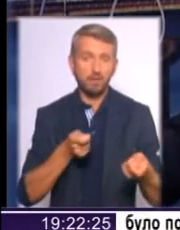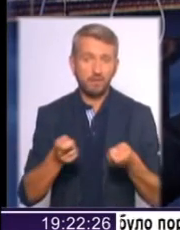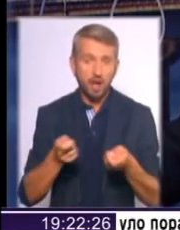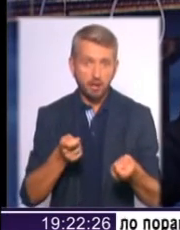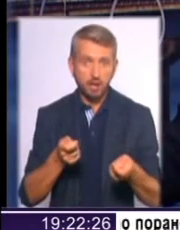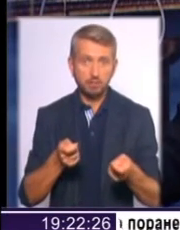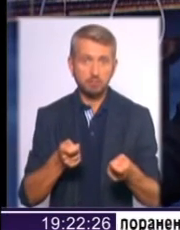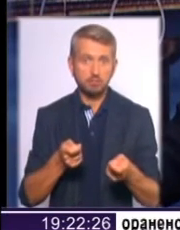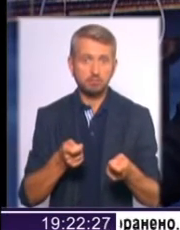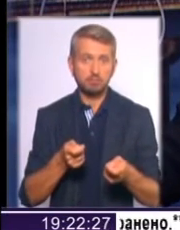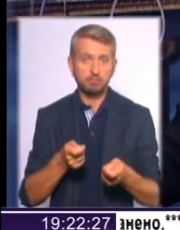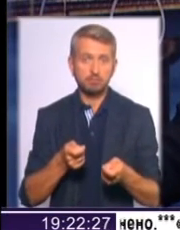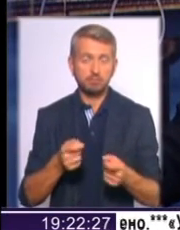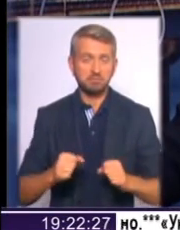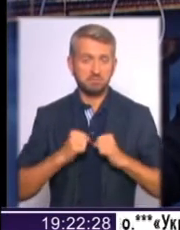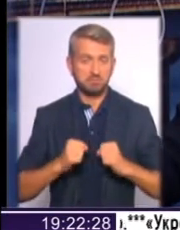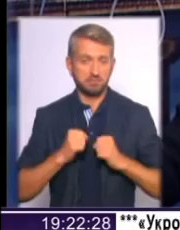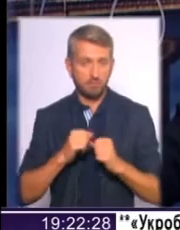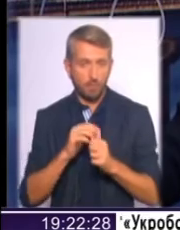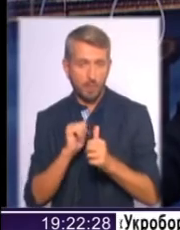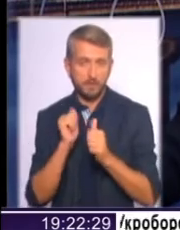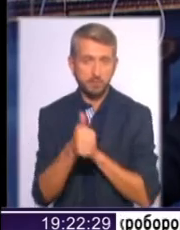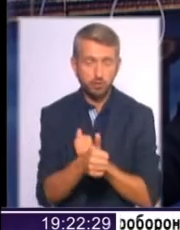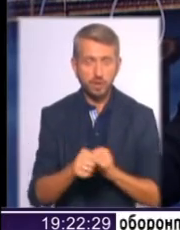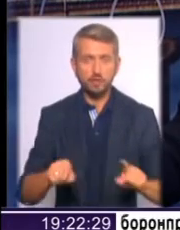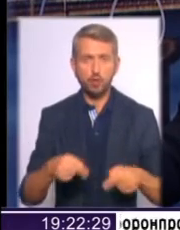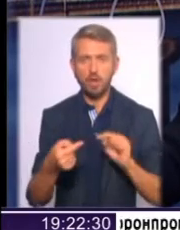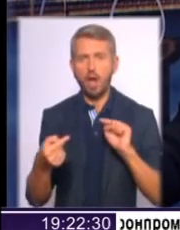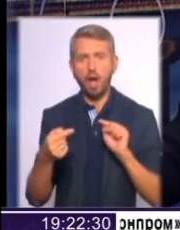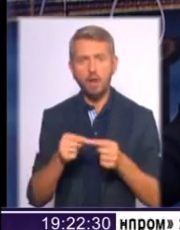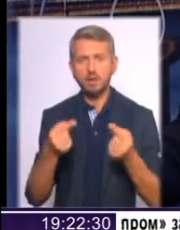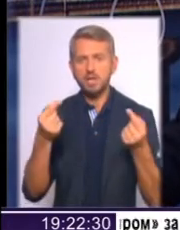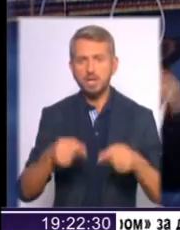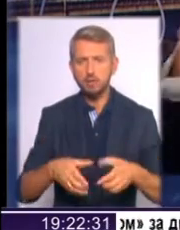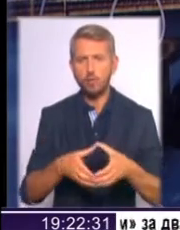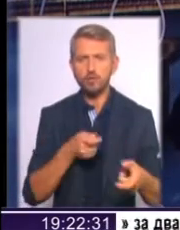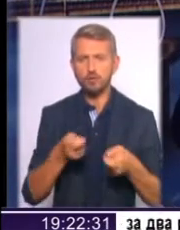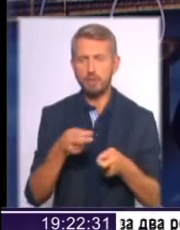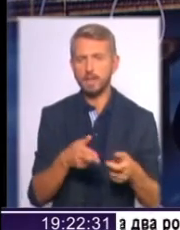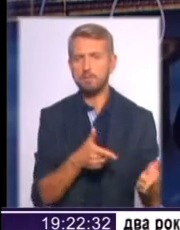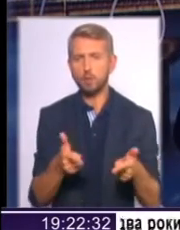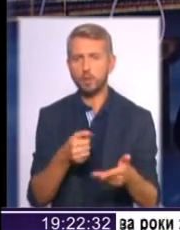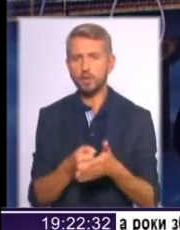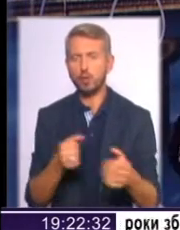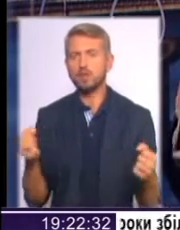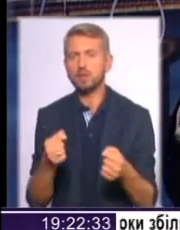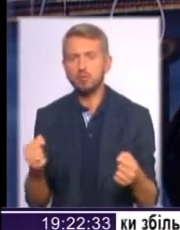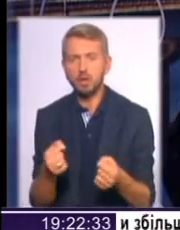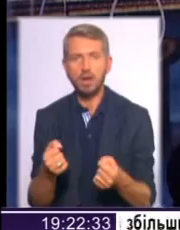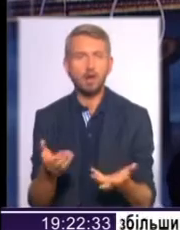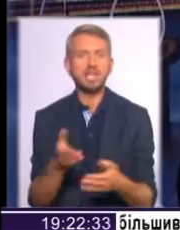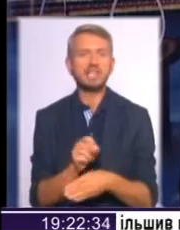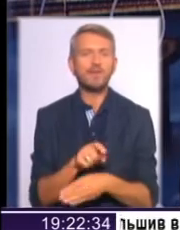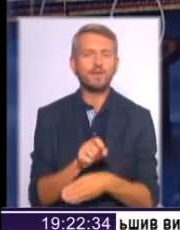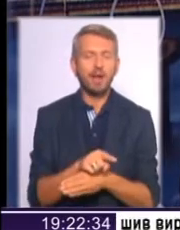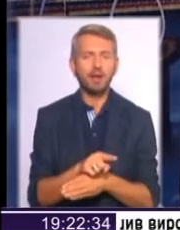випередження, можна сказати, грає. Вона створила антикризовий штаб для підготовки до зими. Які функції цього штабу?